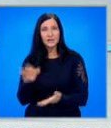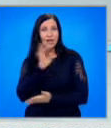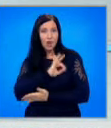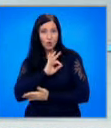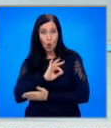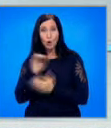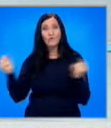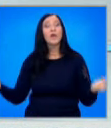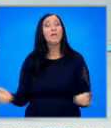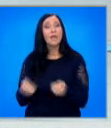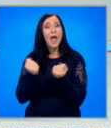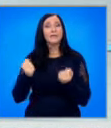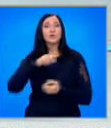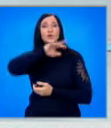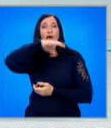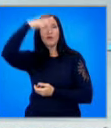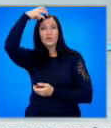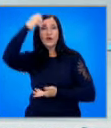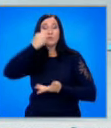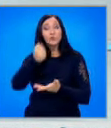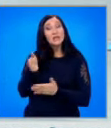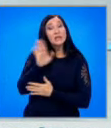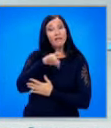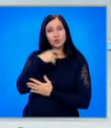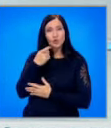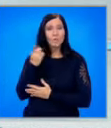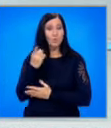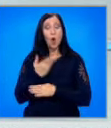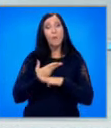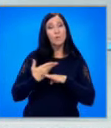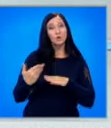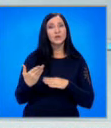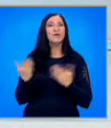как ще се отрази на доходите действието на стария държавен бюджет до година.